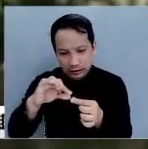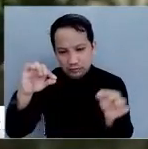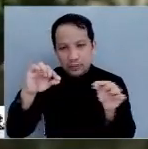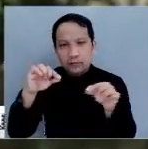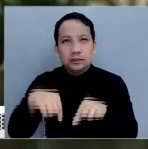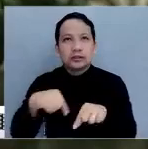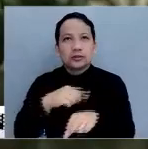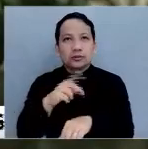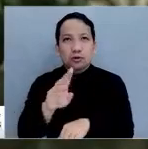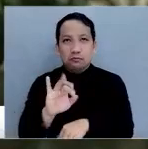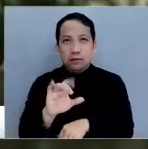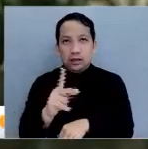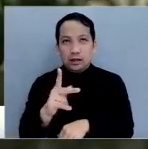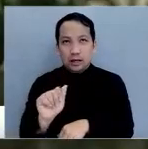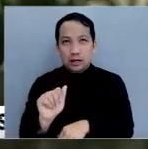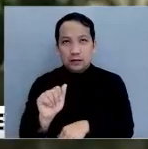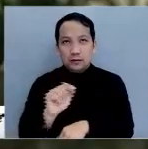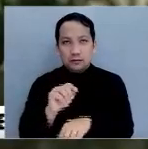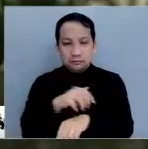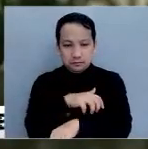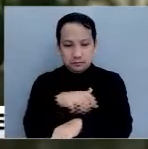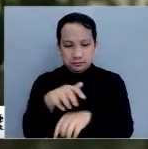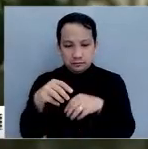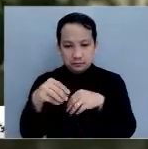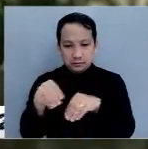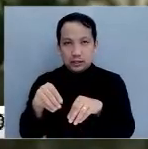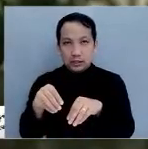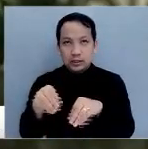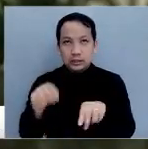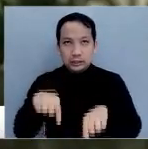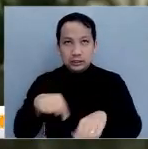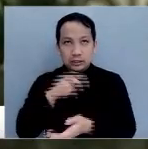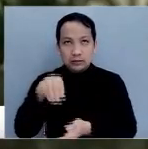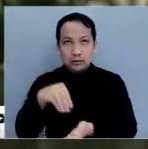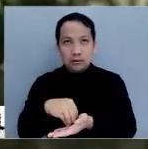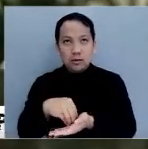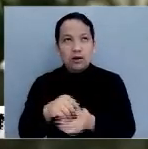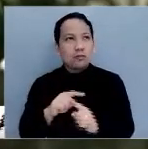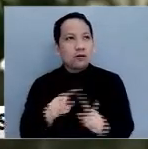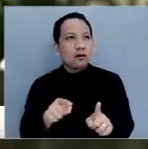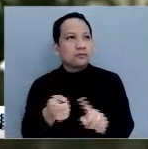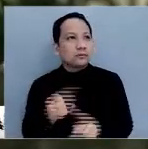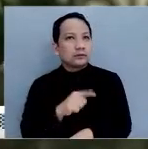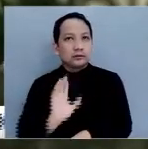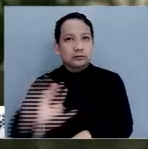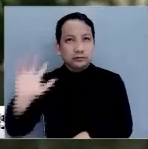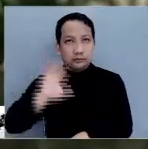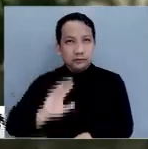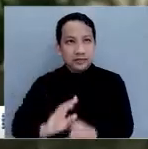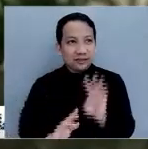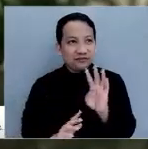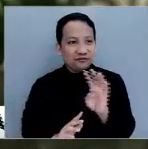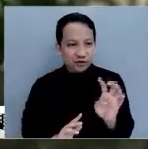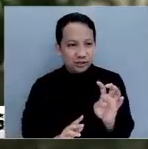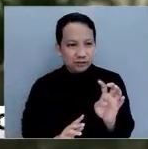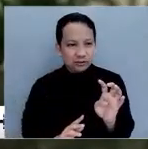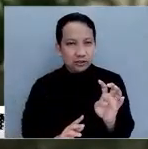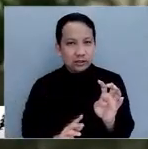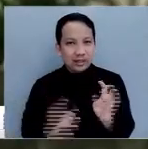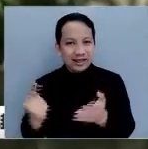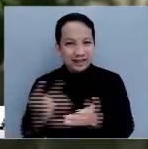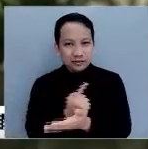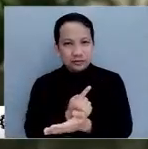dito sa Barangay Market sa Mandaluyong. Paano ba naman kasi no, mula sa 400 pesos noong nakaraang